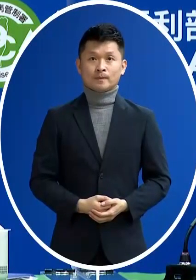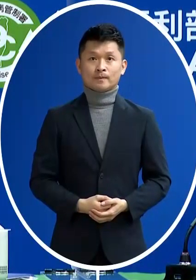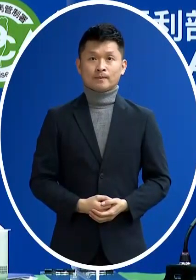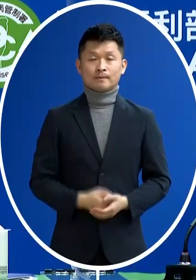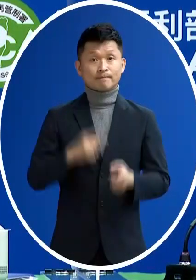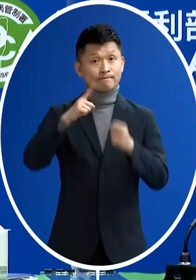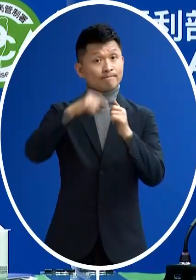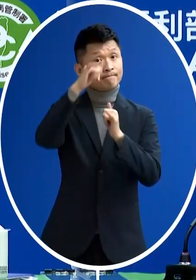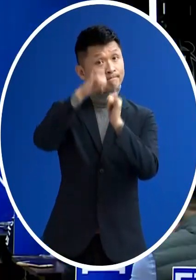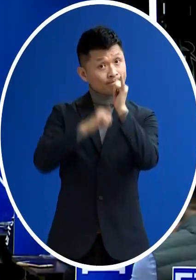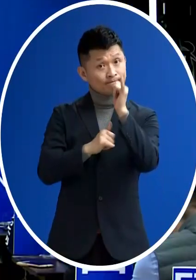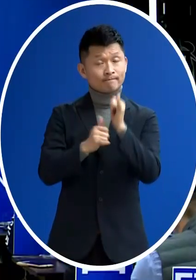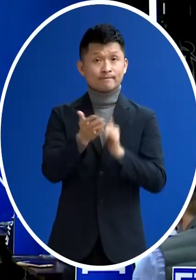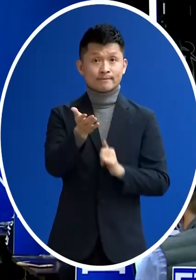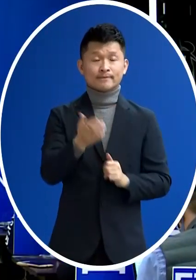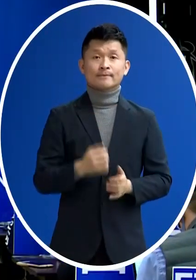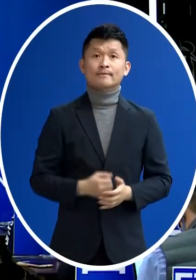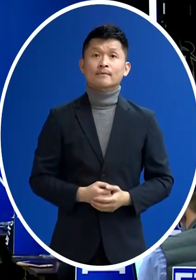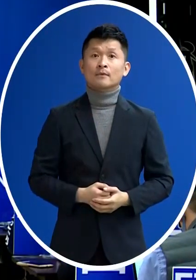好年代哈。